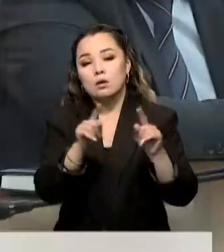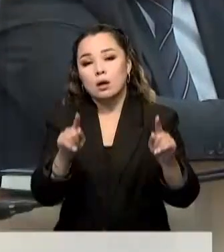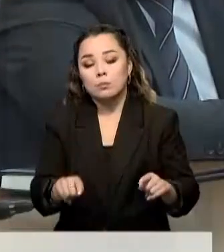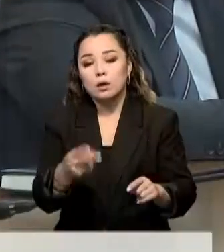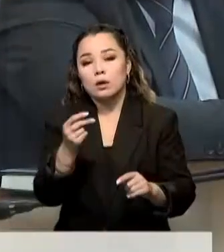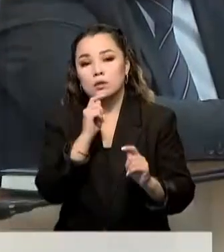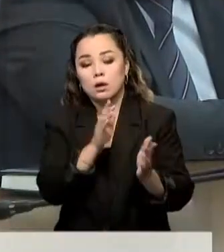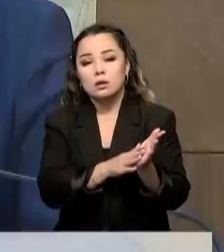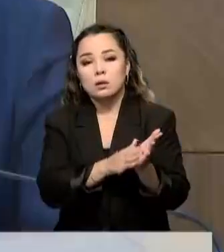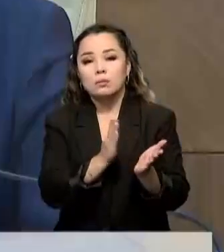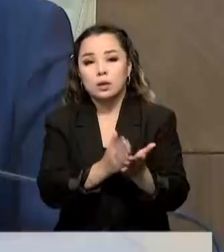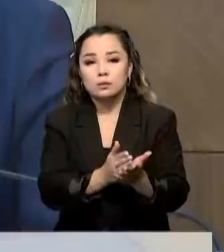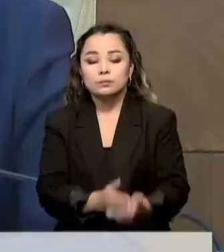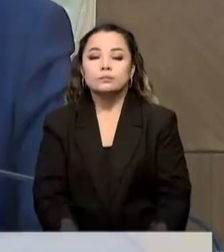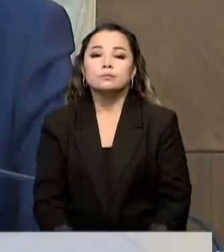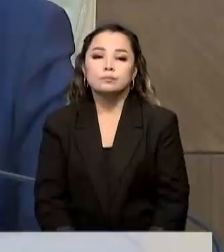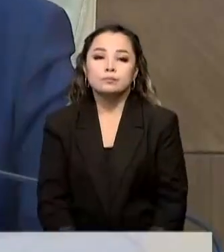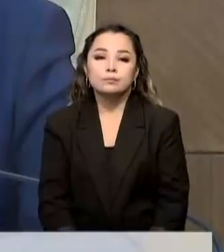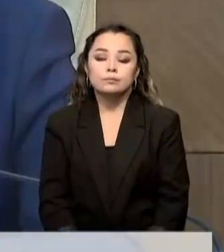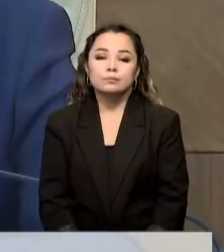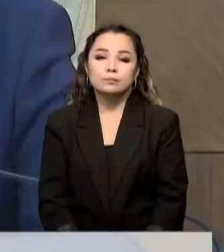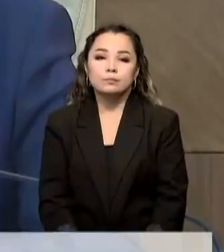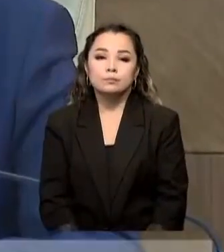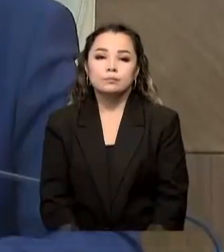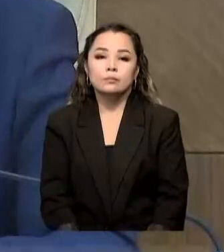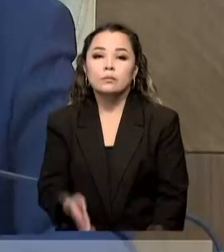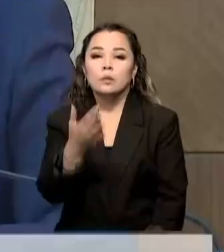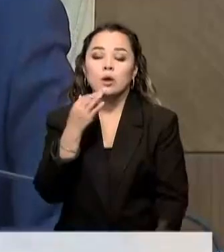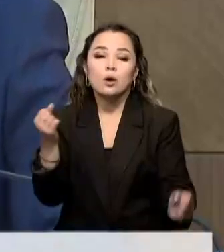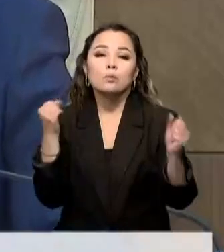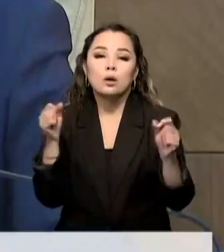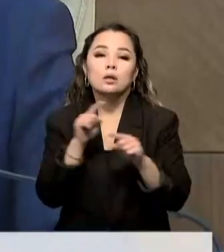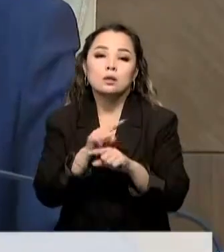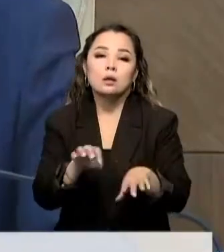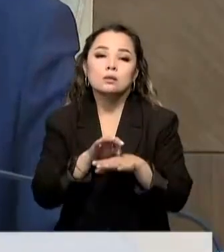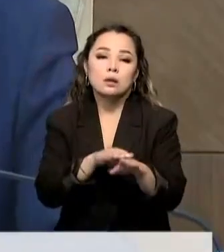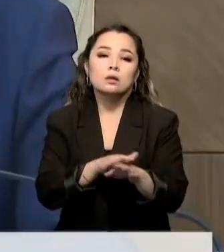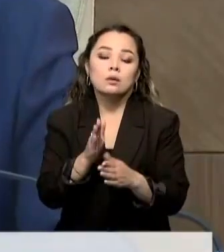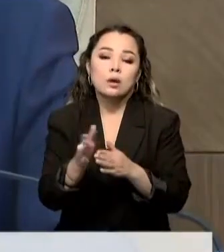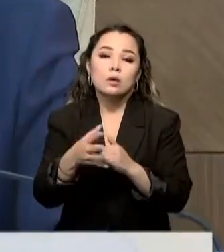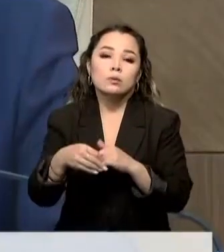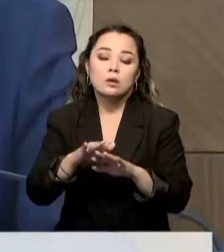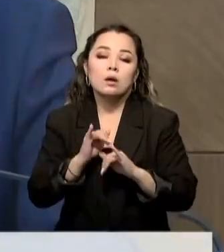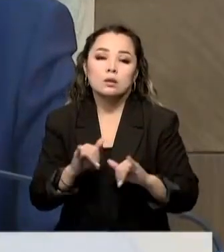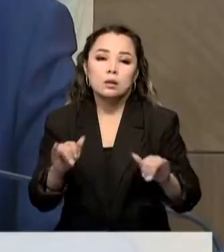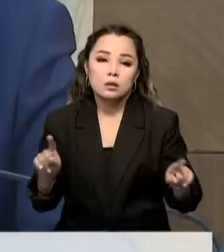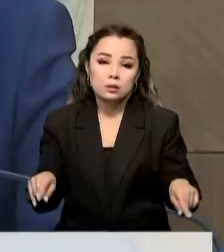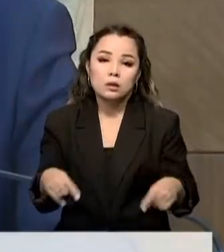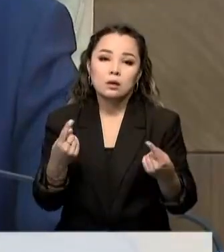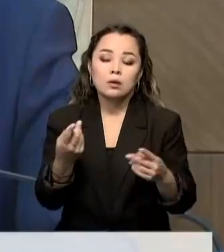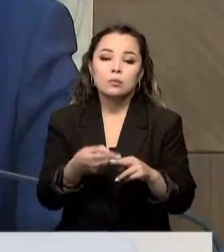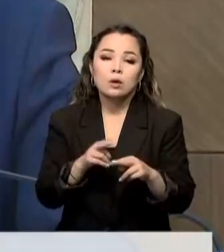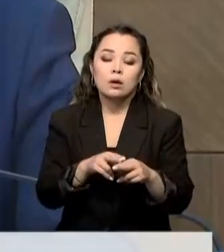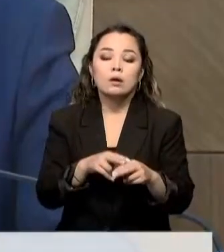сыйақымен марапаттады. Алғашқы үштік өтуі осы ұлттық спортты ары қарай насихаттайды. Өңірлерді арттырып, мына келе